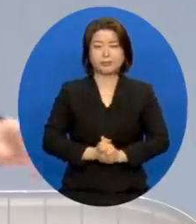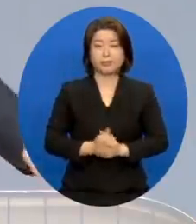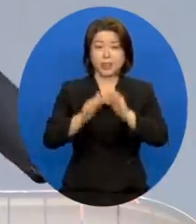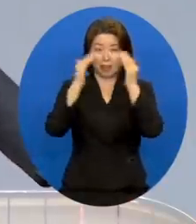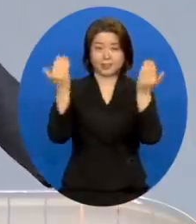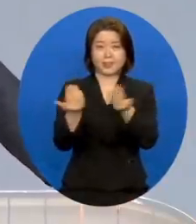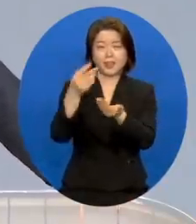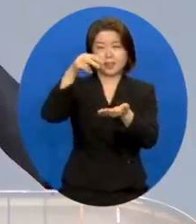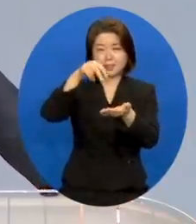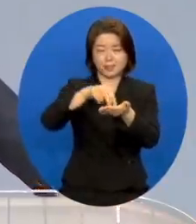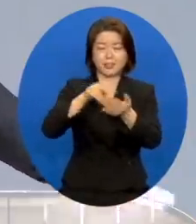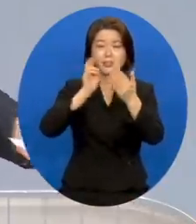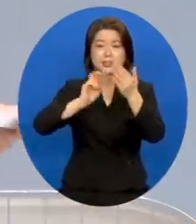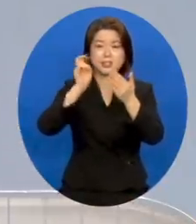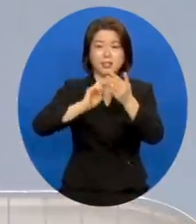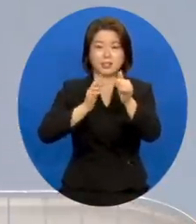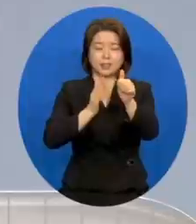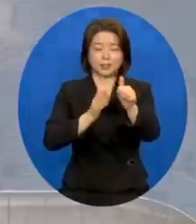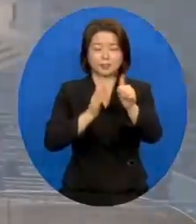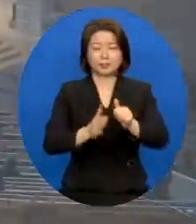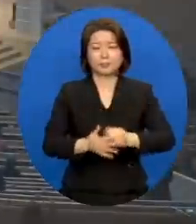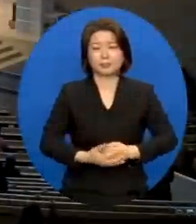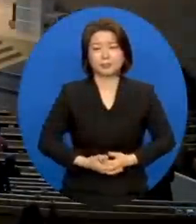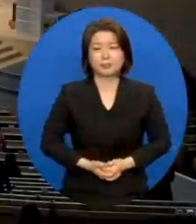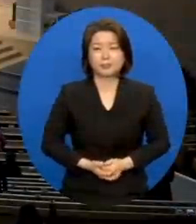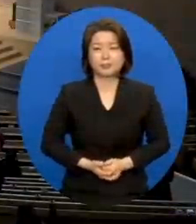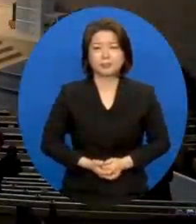우리 다 일어나 서서 자녀 하겠읍니다